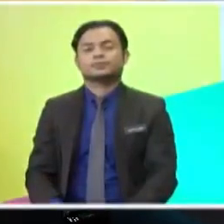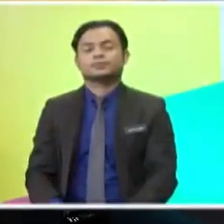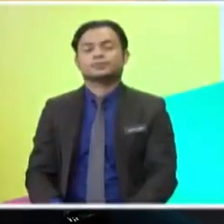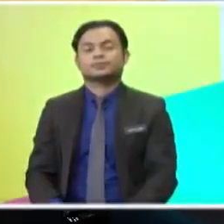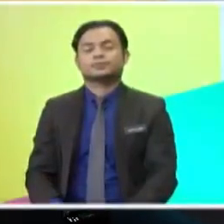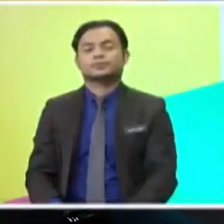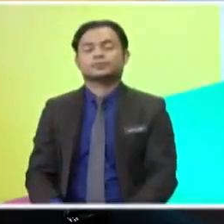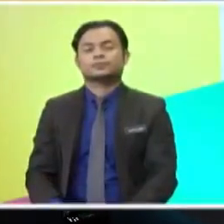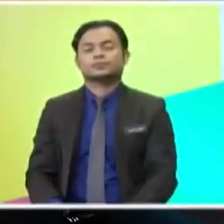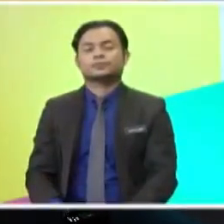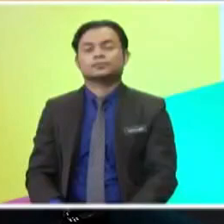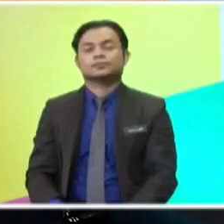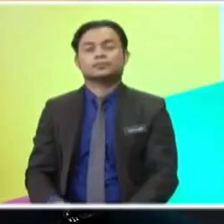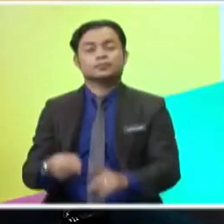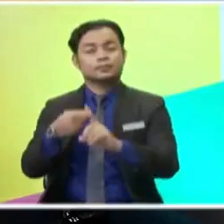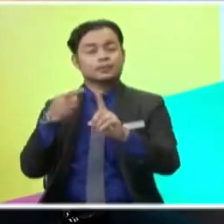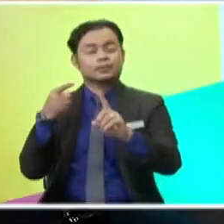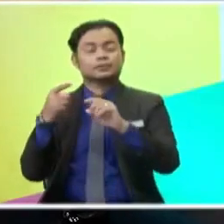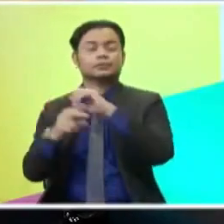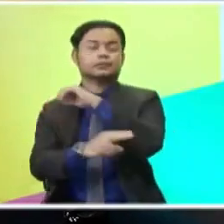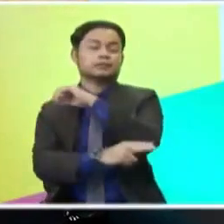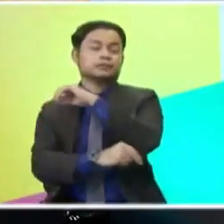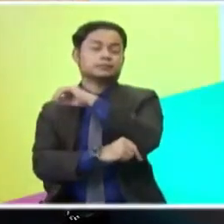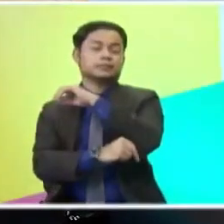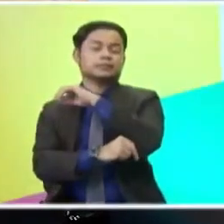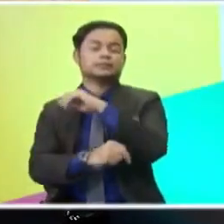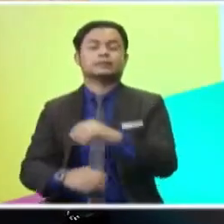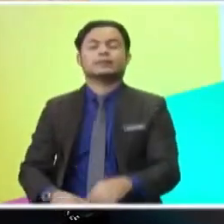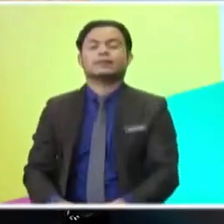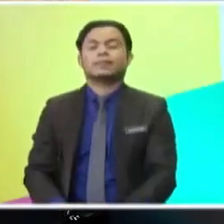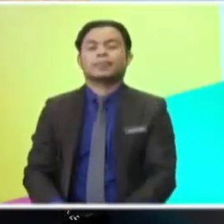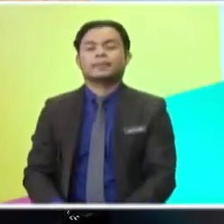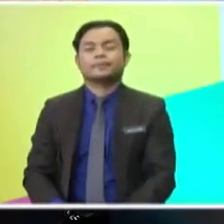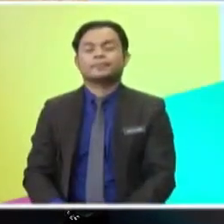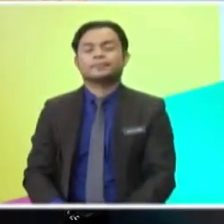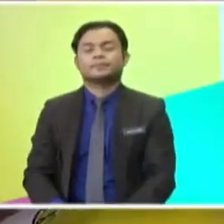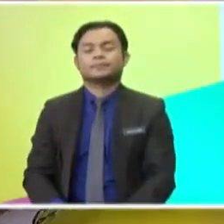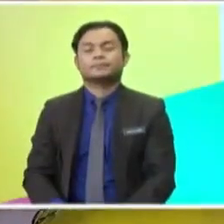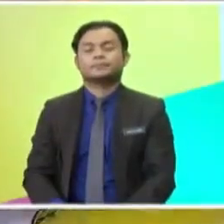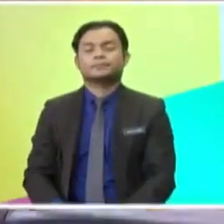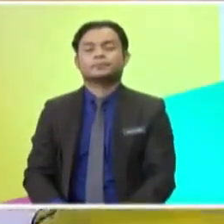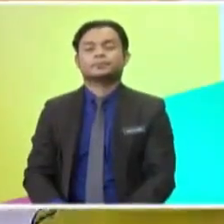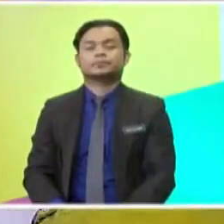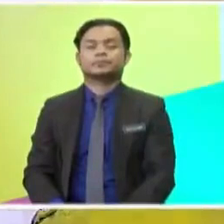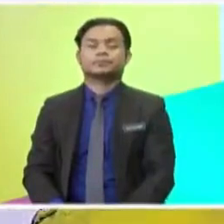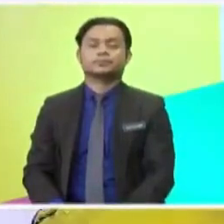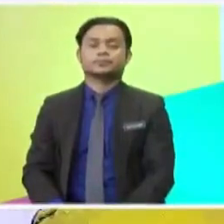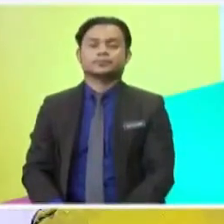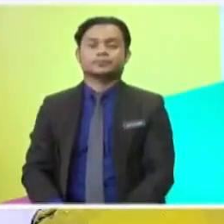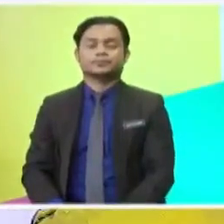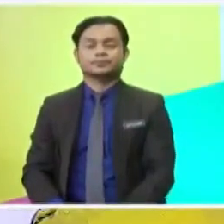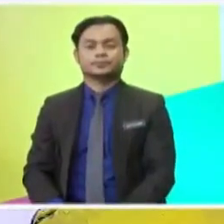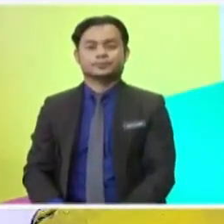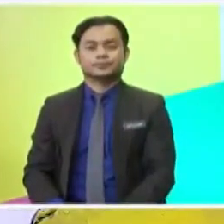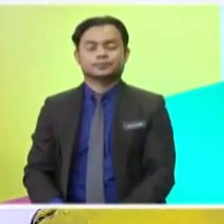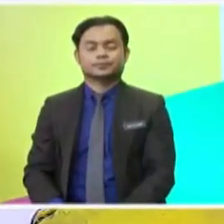di-Pertuan Agong yang ke-10 adalah daripada negeri 9. Negeri yang sama, ya, cikgu. Dia patah balik. Okey, ya, murid-murid kena ingat, ya. Okey,